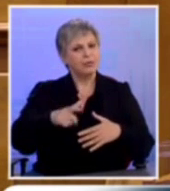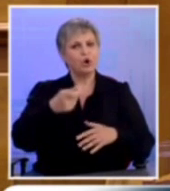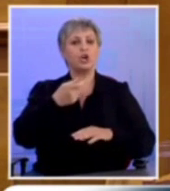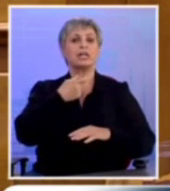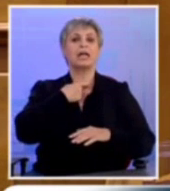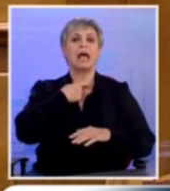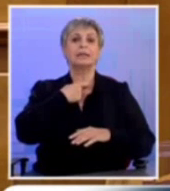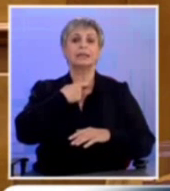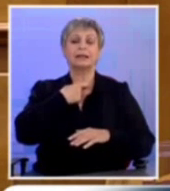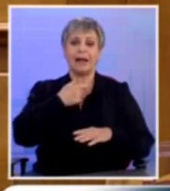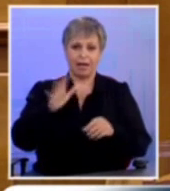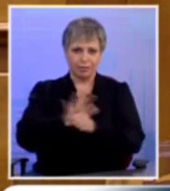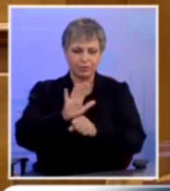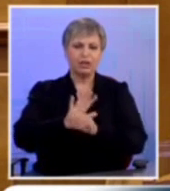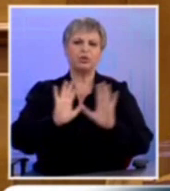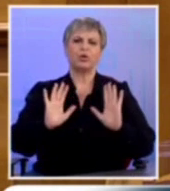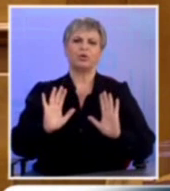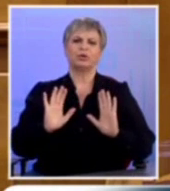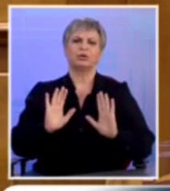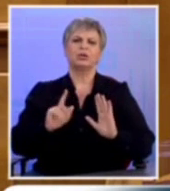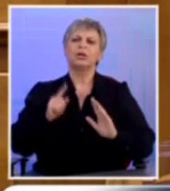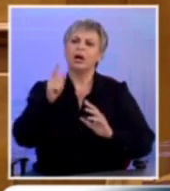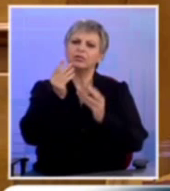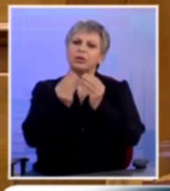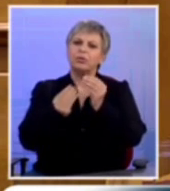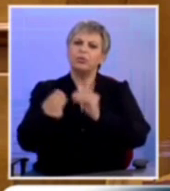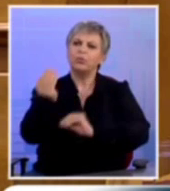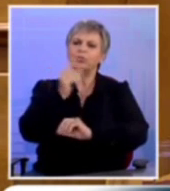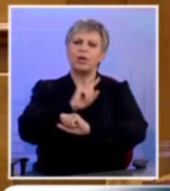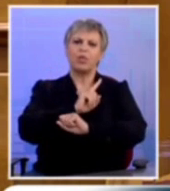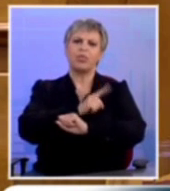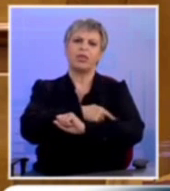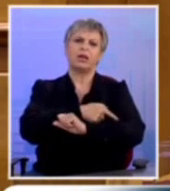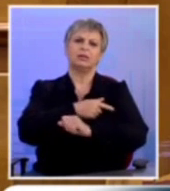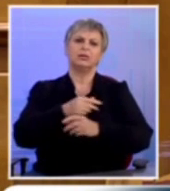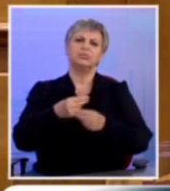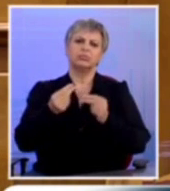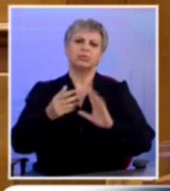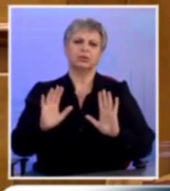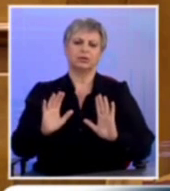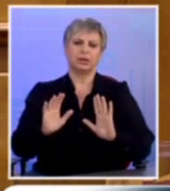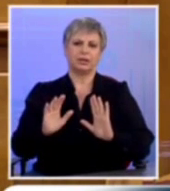να ανατρέπει υπέρτερο συσχετισμό δύναμης. Μπροστά σε έναν συσχετισμό δύναμης